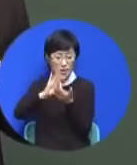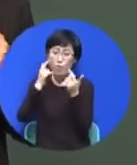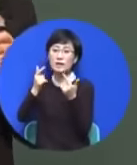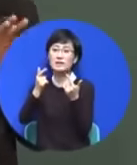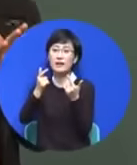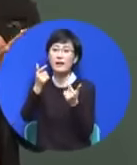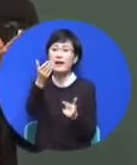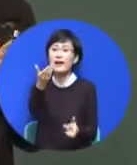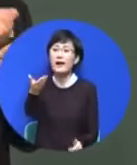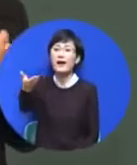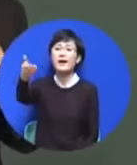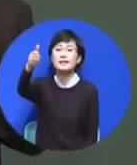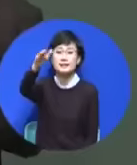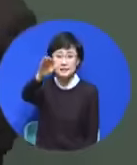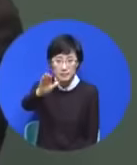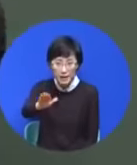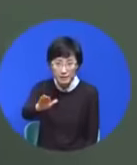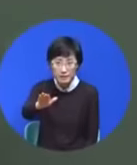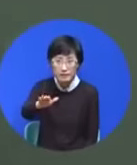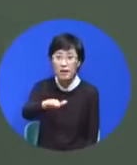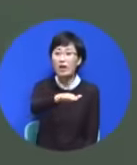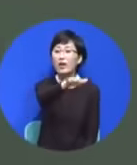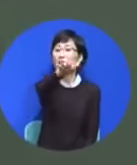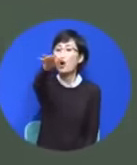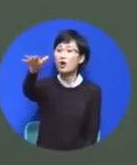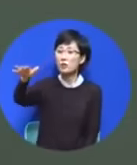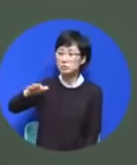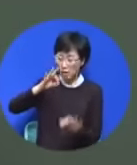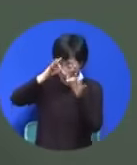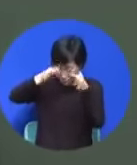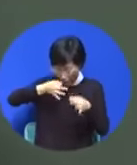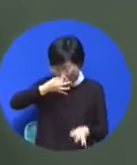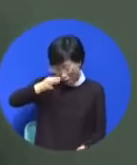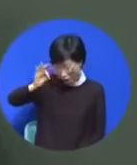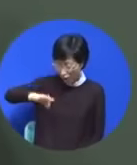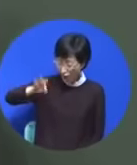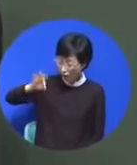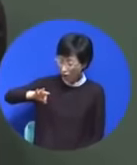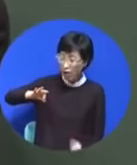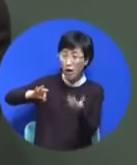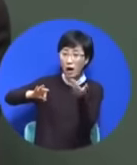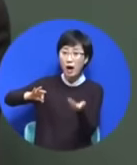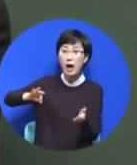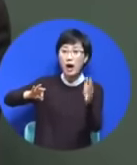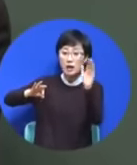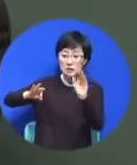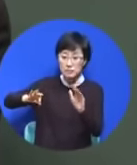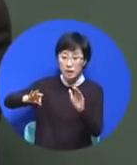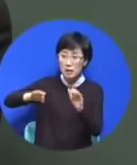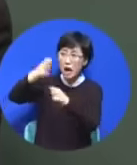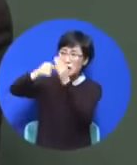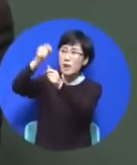런 없는 여러분도 이속에 들어간다면 같 할 수